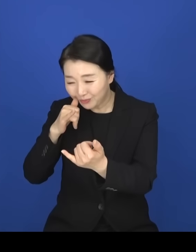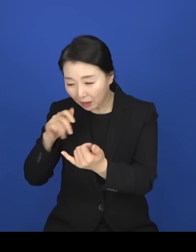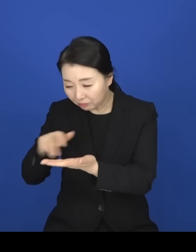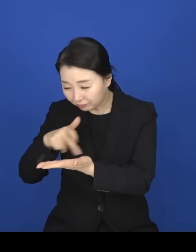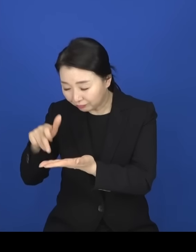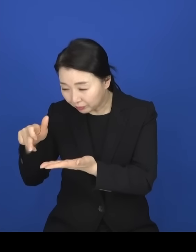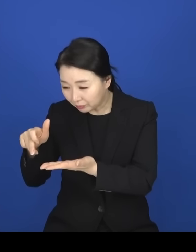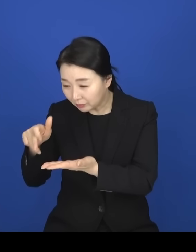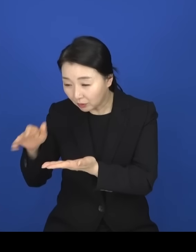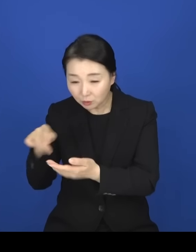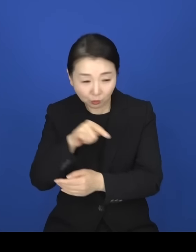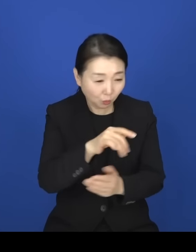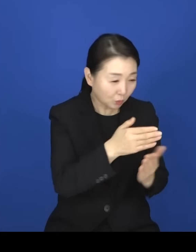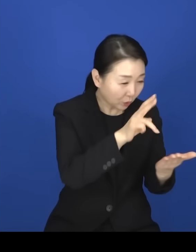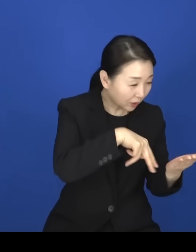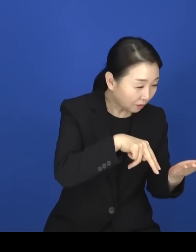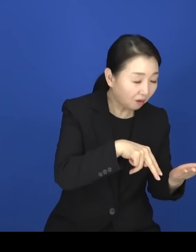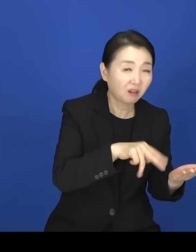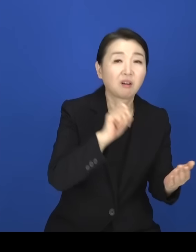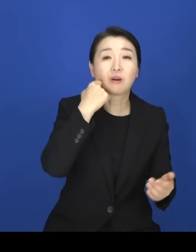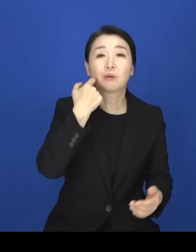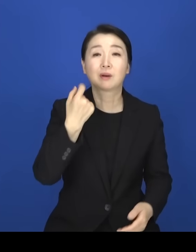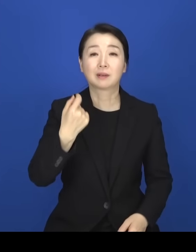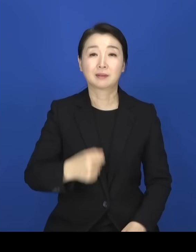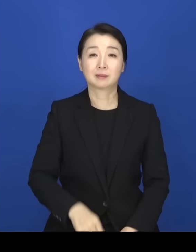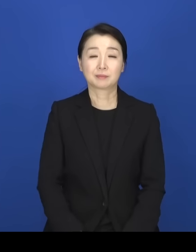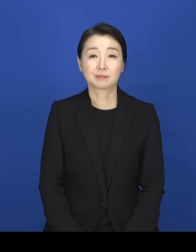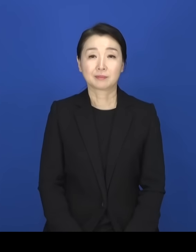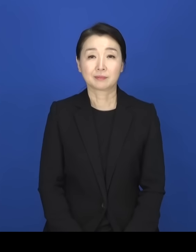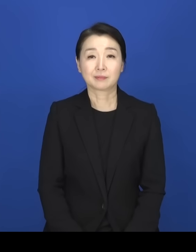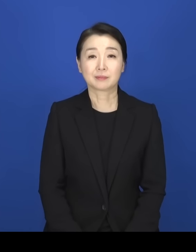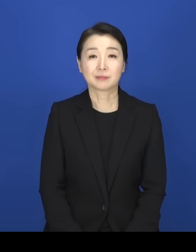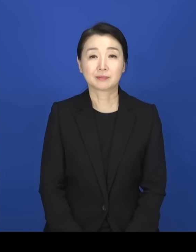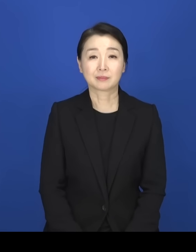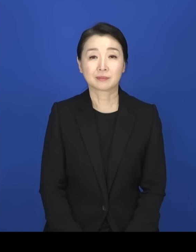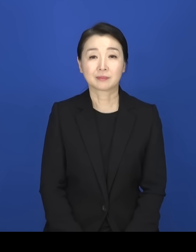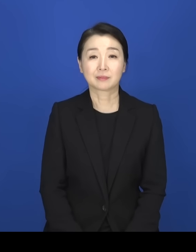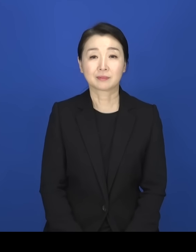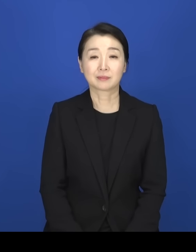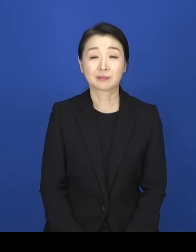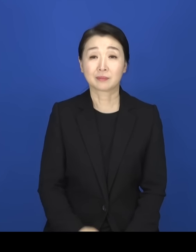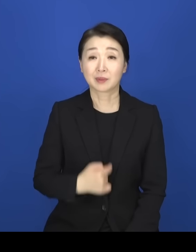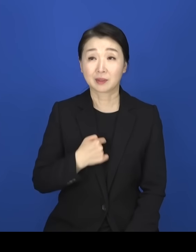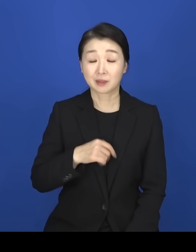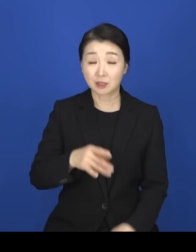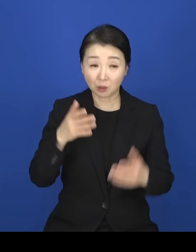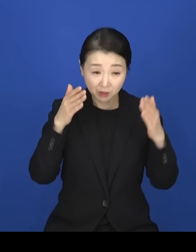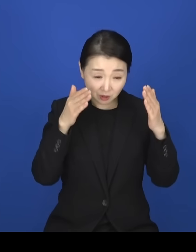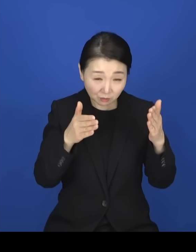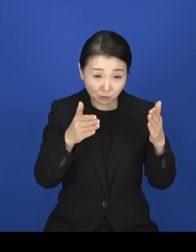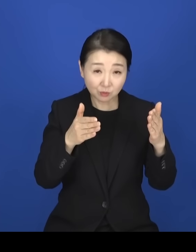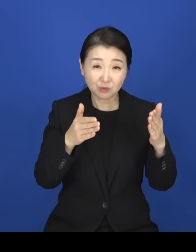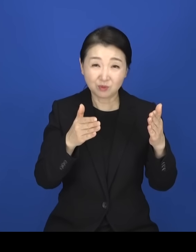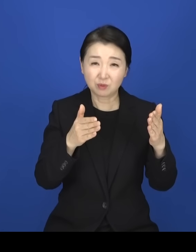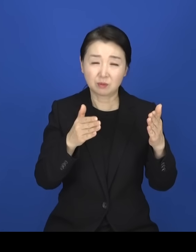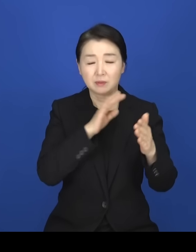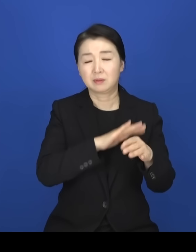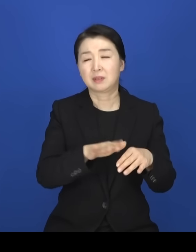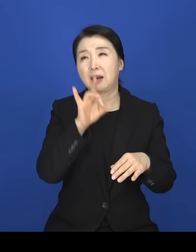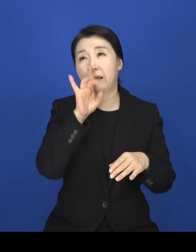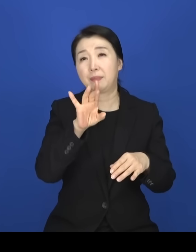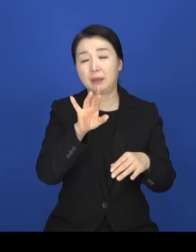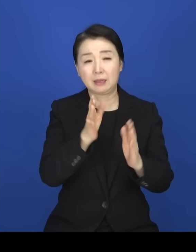그러니까 스크린에서 페이퍼로 넘어가는 게 굉장히 어려운 일이죠, 네. 사실은. 네, 그래서 저 같은 경우는 처음에 집중이 원래 책도 잘 못 읽어가지고